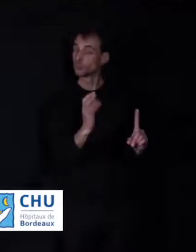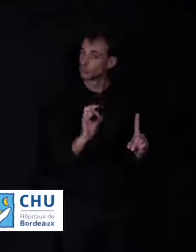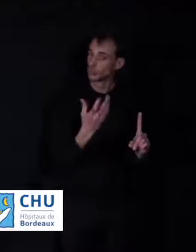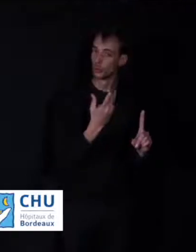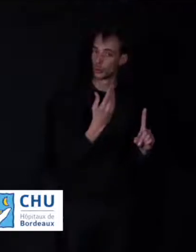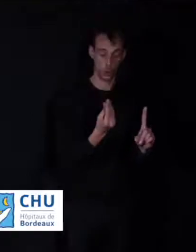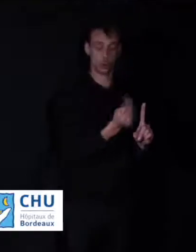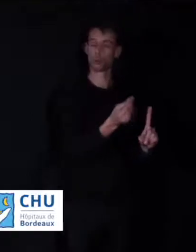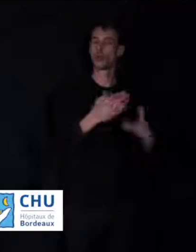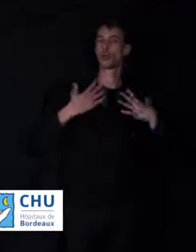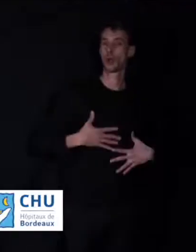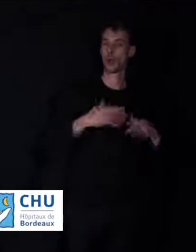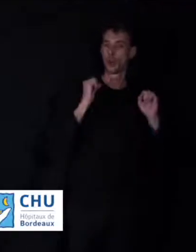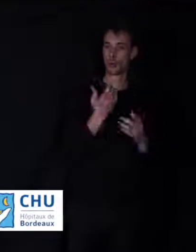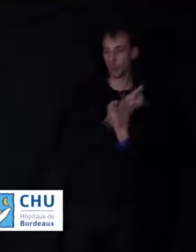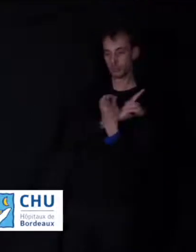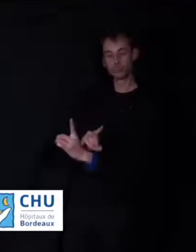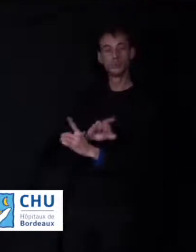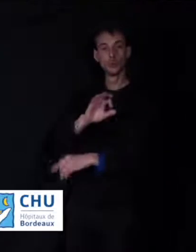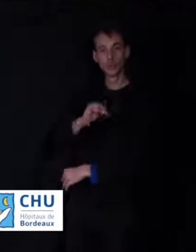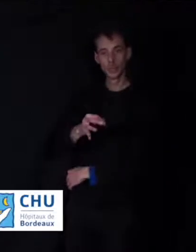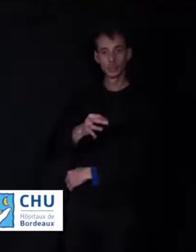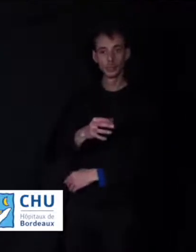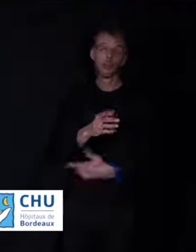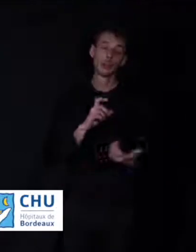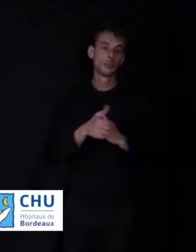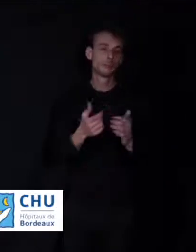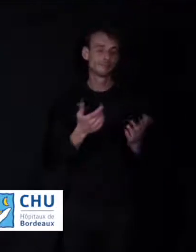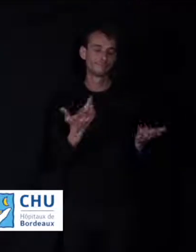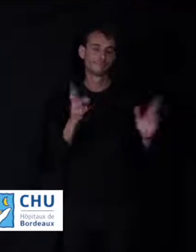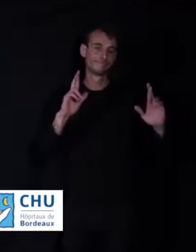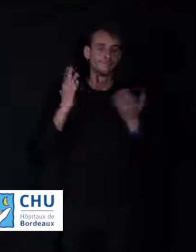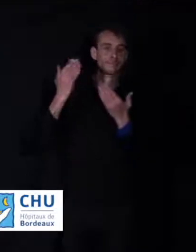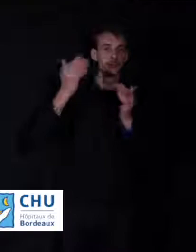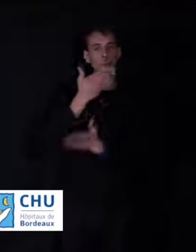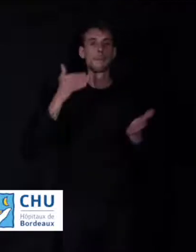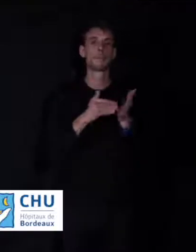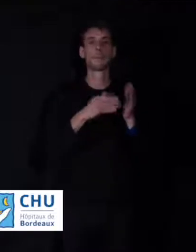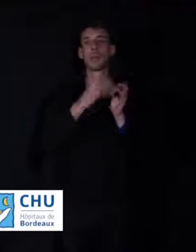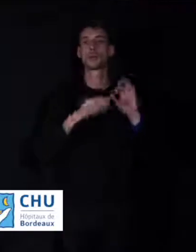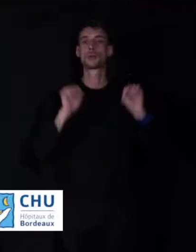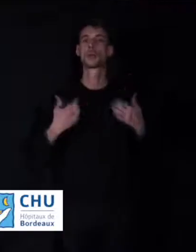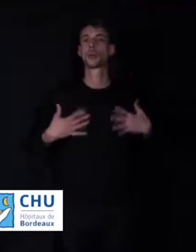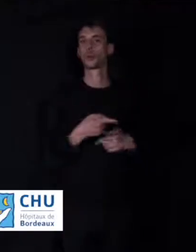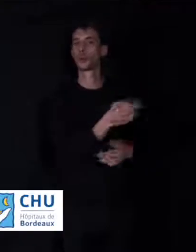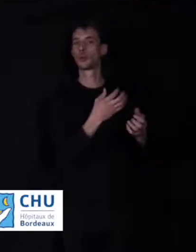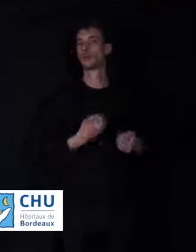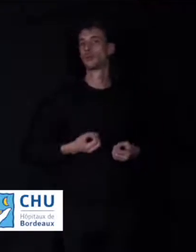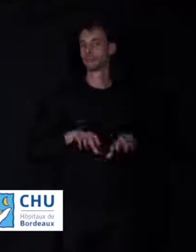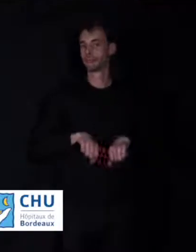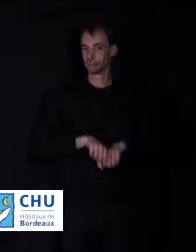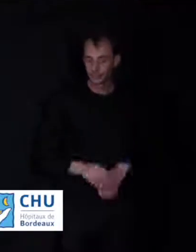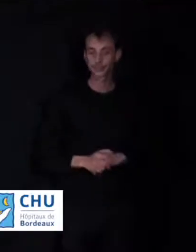et une réponse, on l'espérait, la meilleure possible. Et on avait déjà inventé le concept de